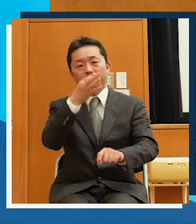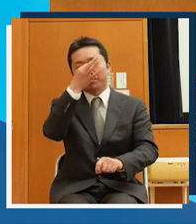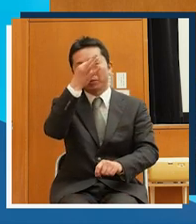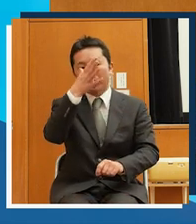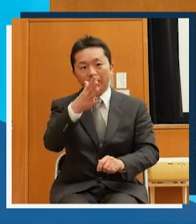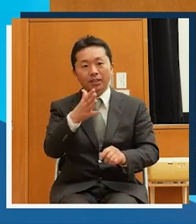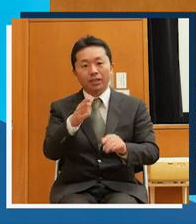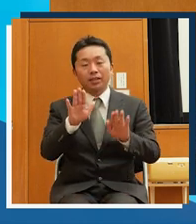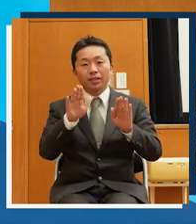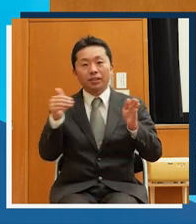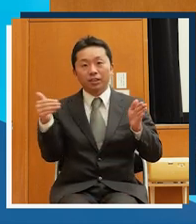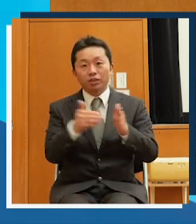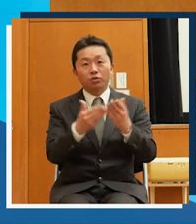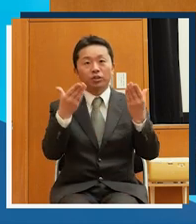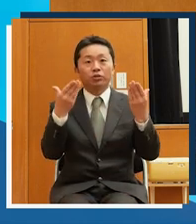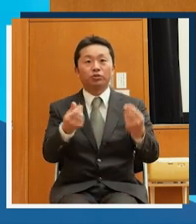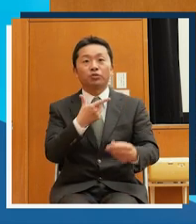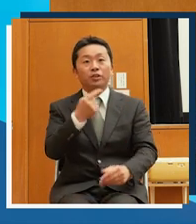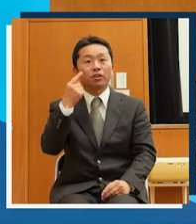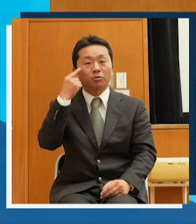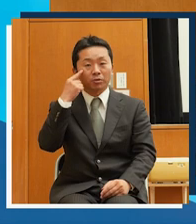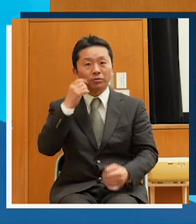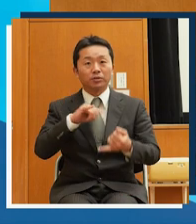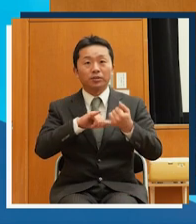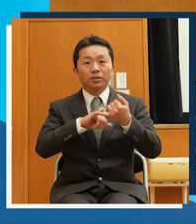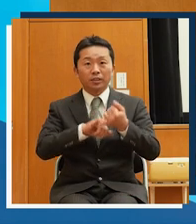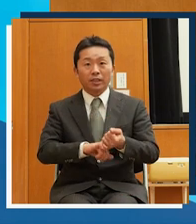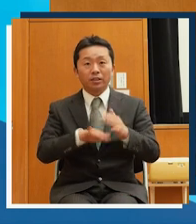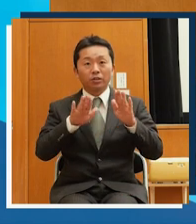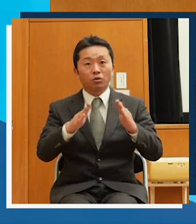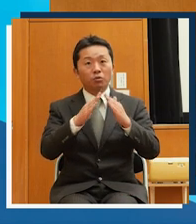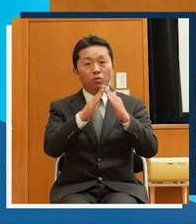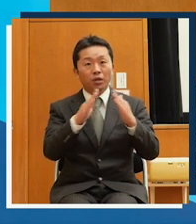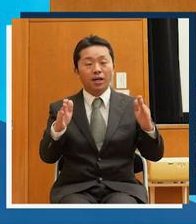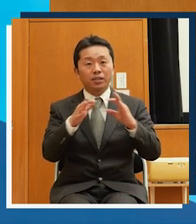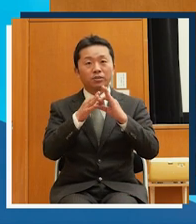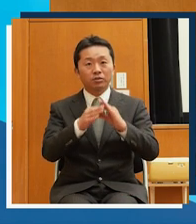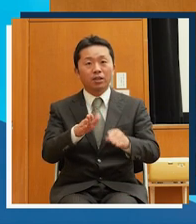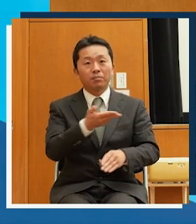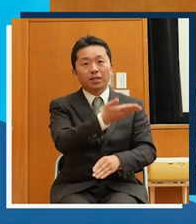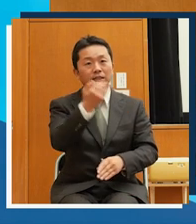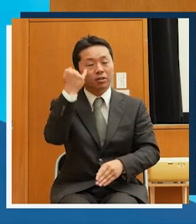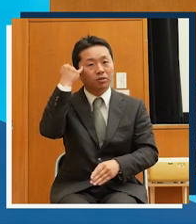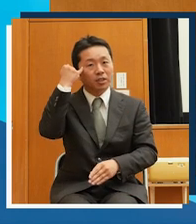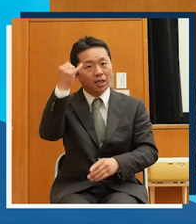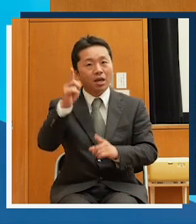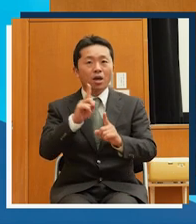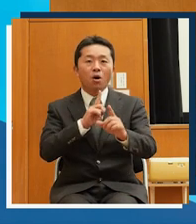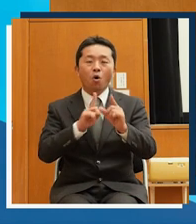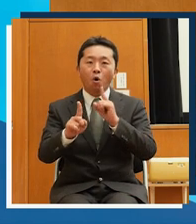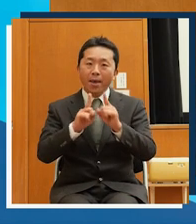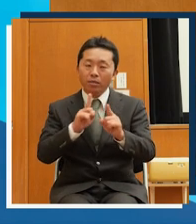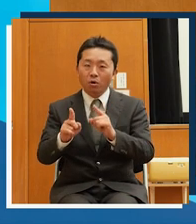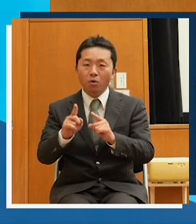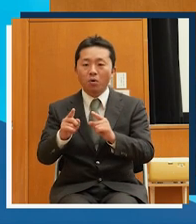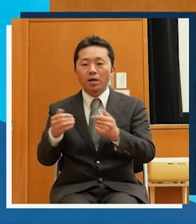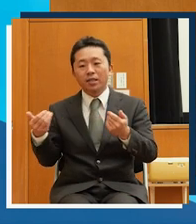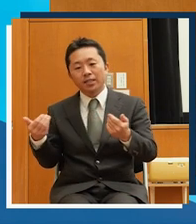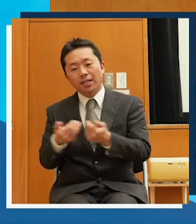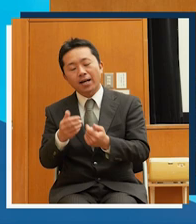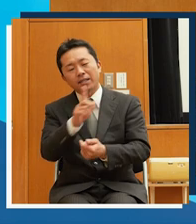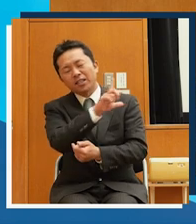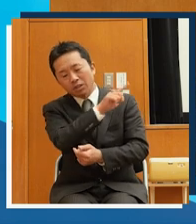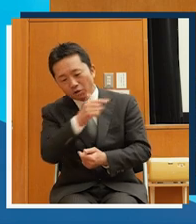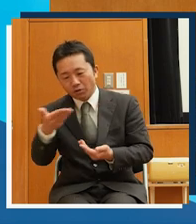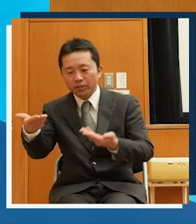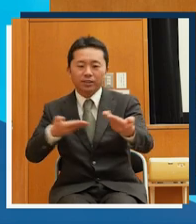で今日は終了とさせていただきます是非今日の会についての皆様のご意見コメントアドバイスご批判といただければと